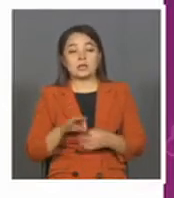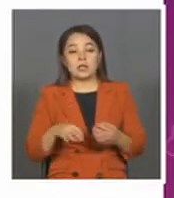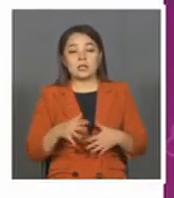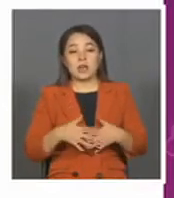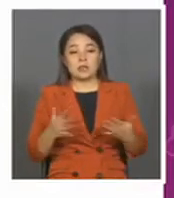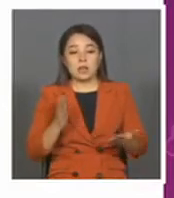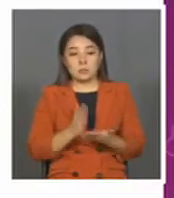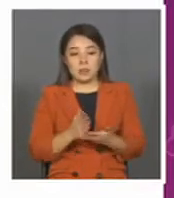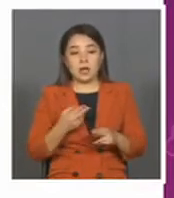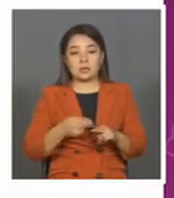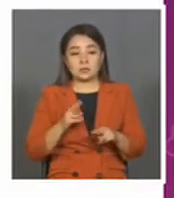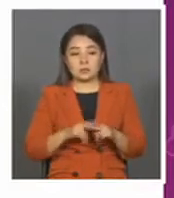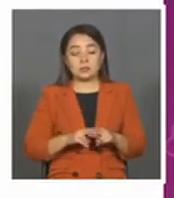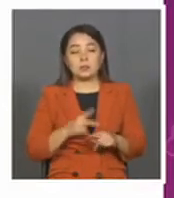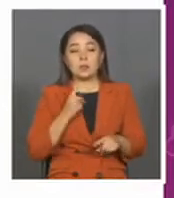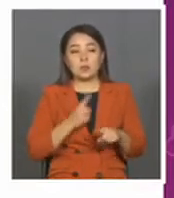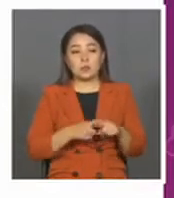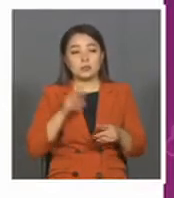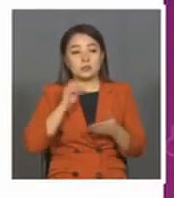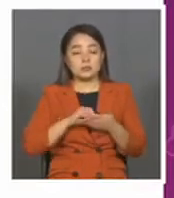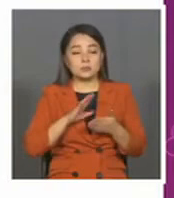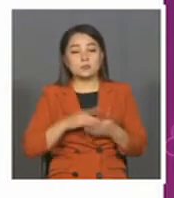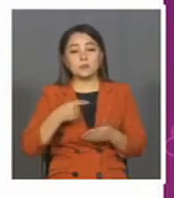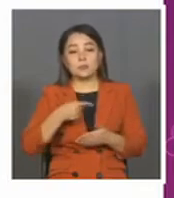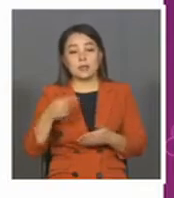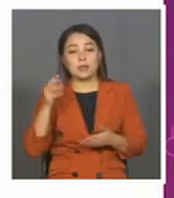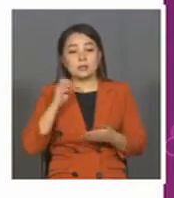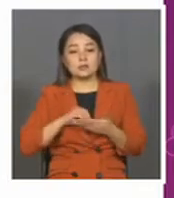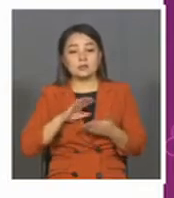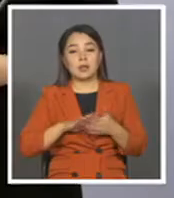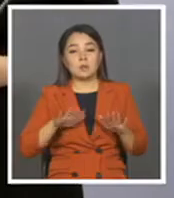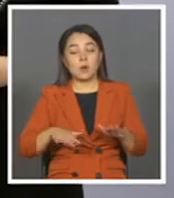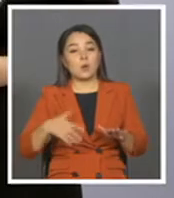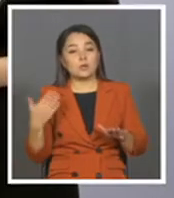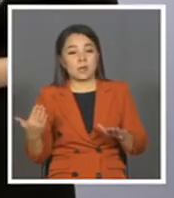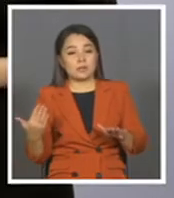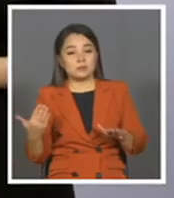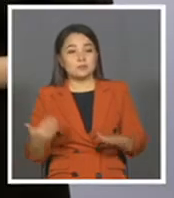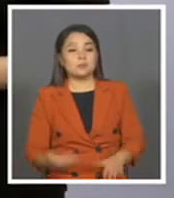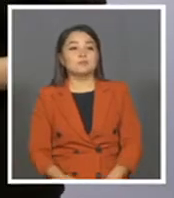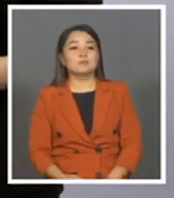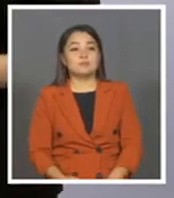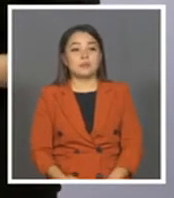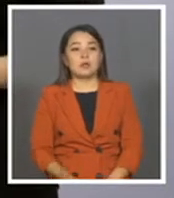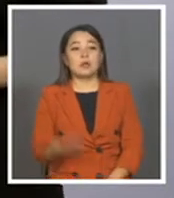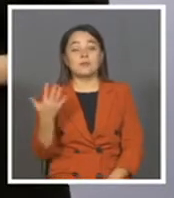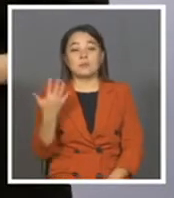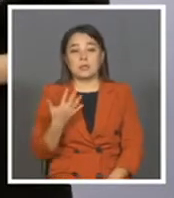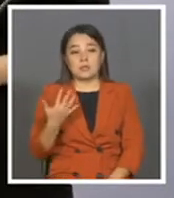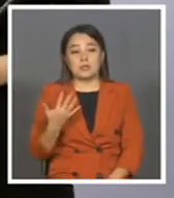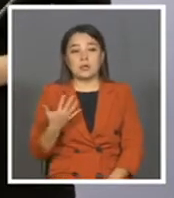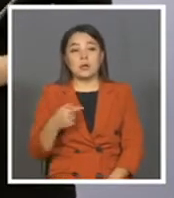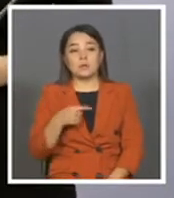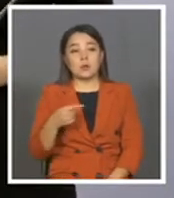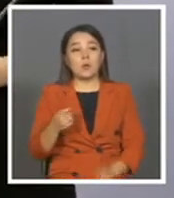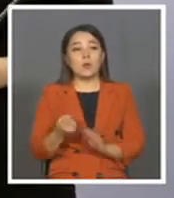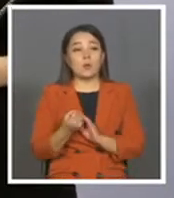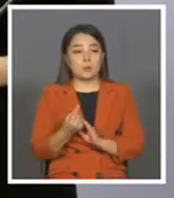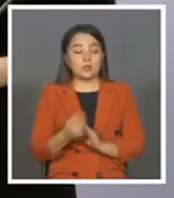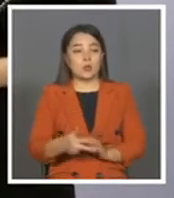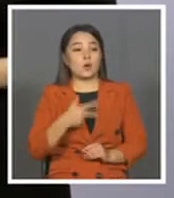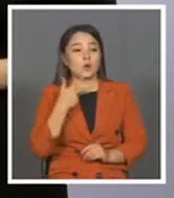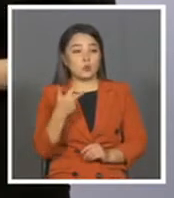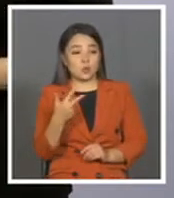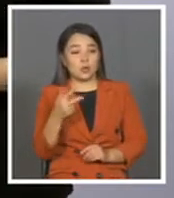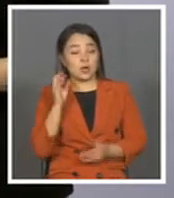болады. Себебі оң сан теріс санның оң жағында орналасқан. 5-ші минус 11-ден